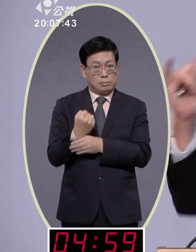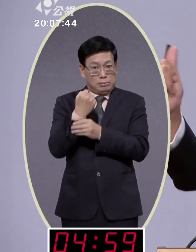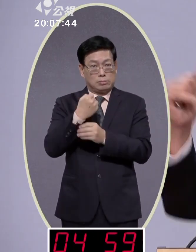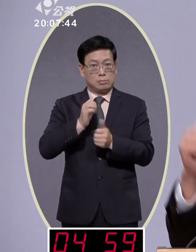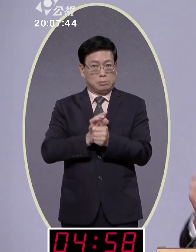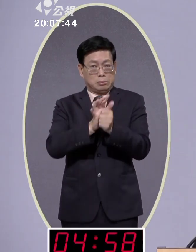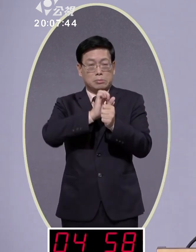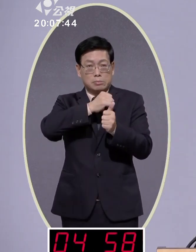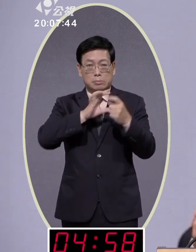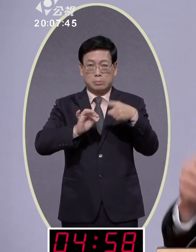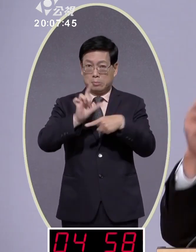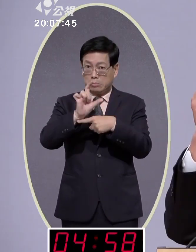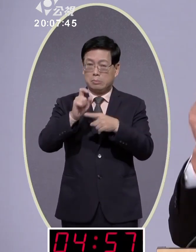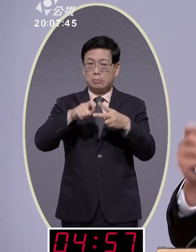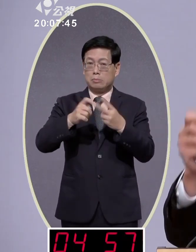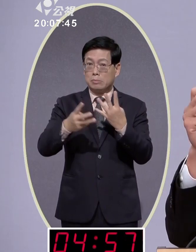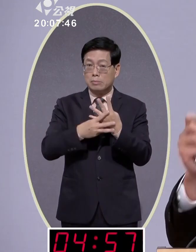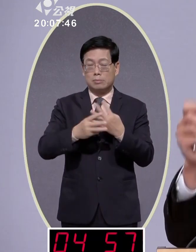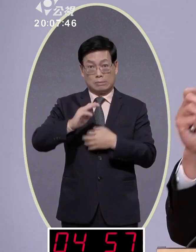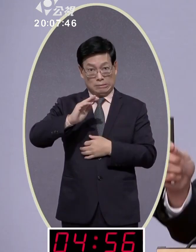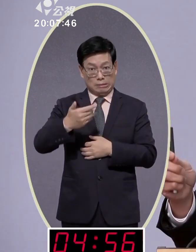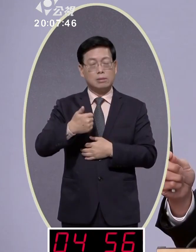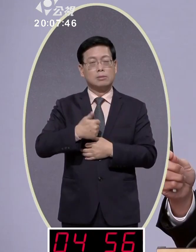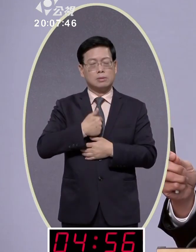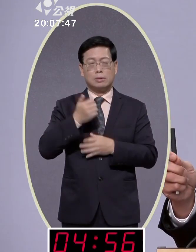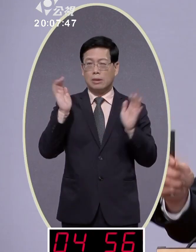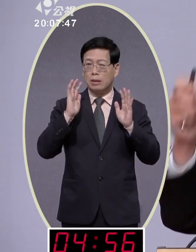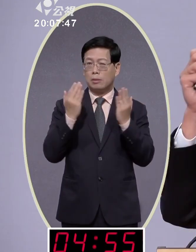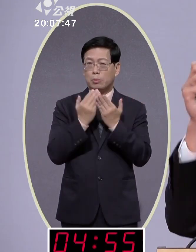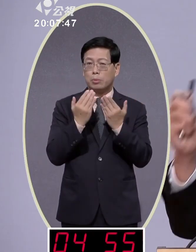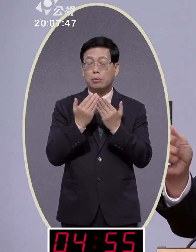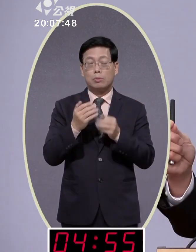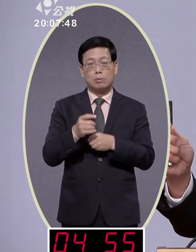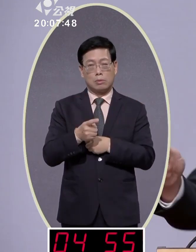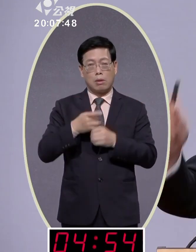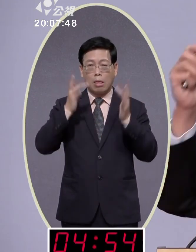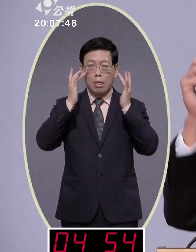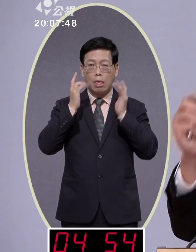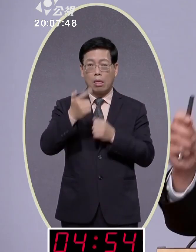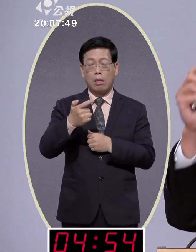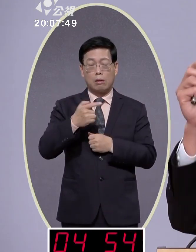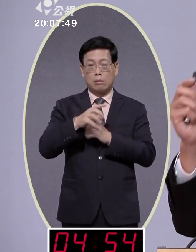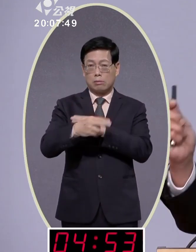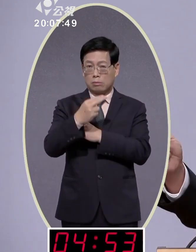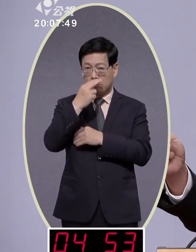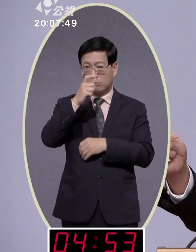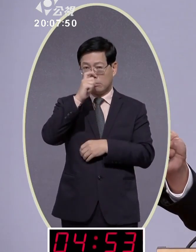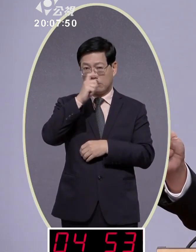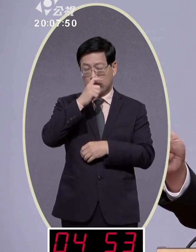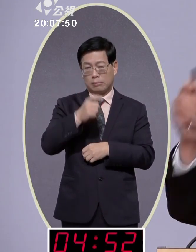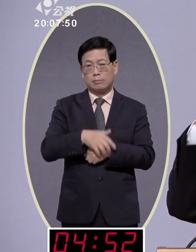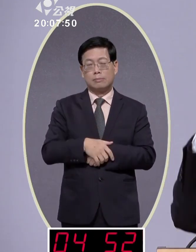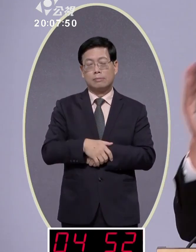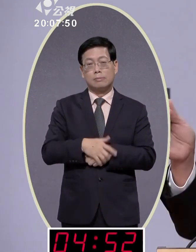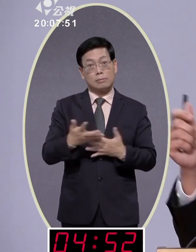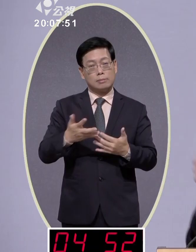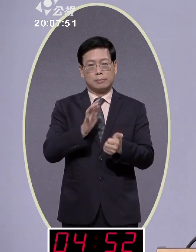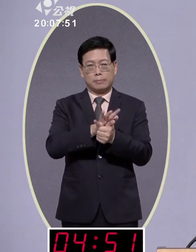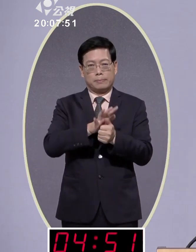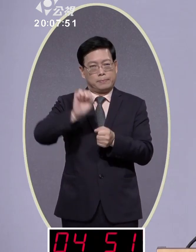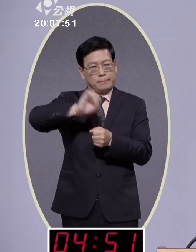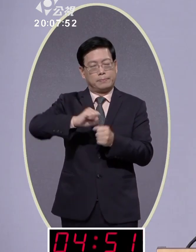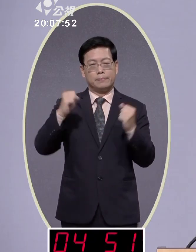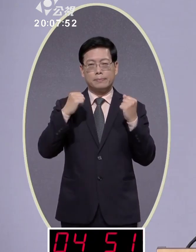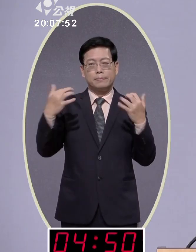工业60%，但是高雄的孩子在读书，这么炎热的天，空气又不是这么的好，我们帮他装冷